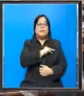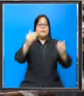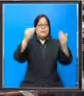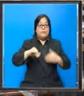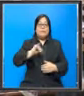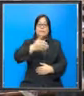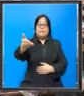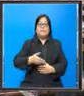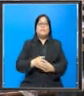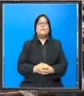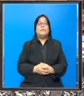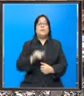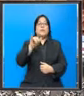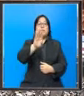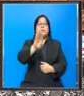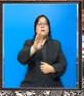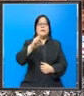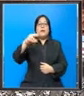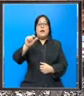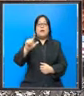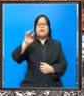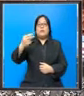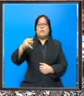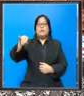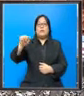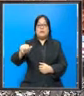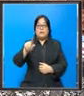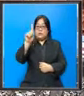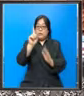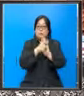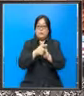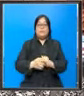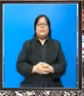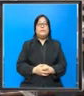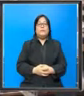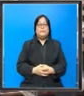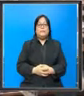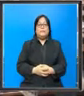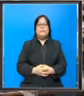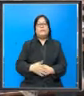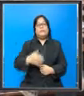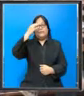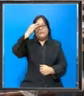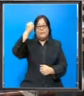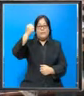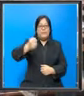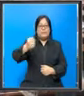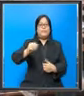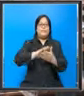Hai Sonya senyum jemput yang berhormat Hangtuah Jaya satu menit alaikum